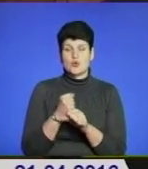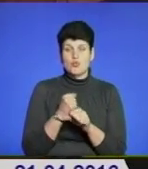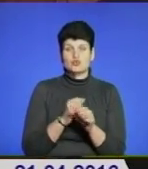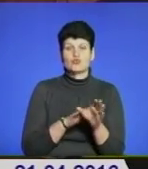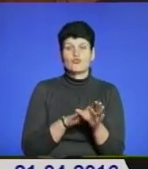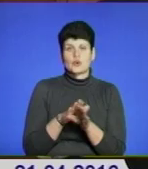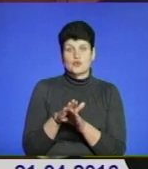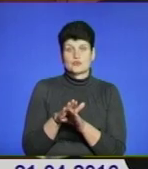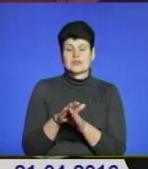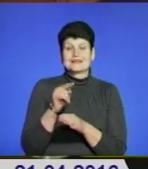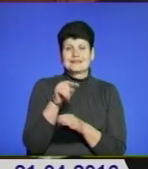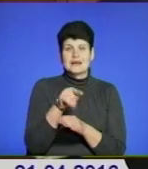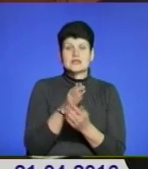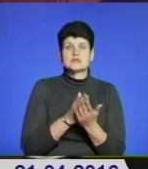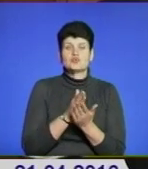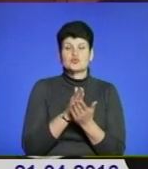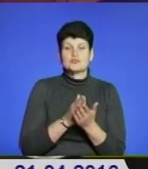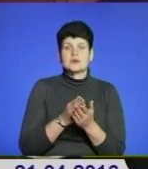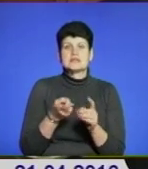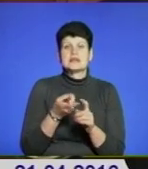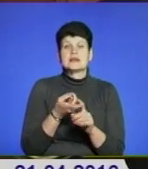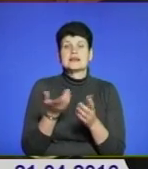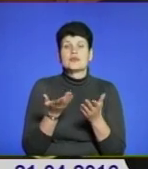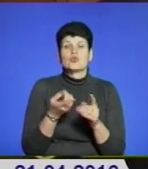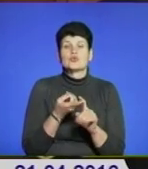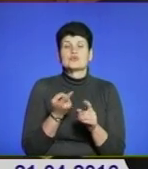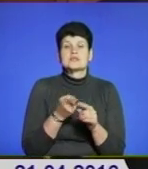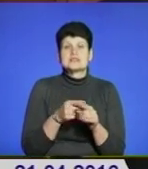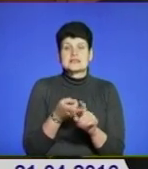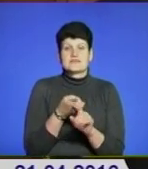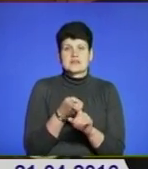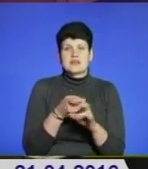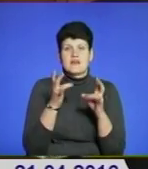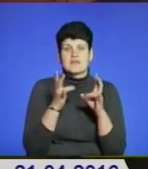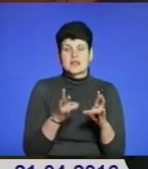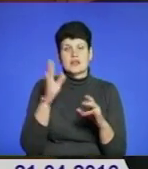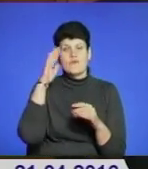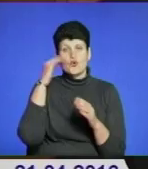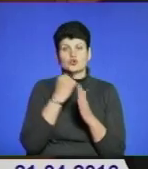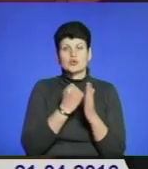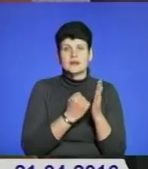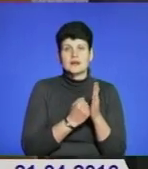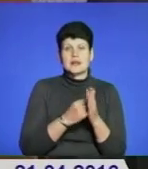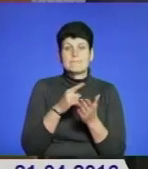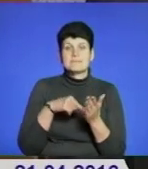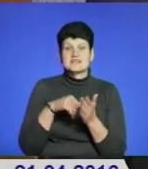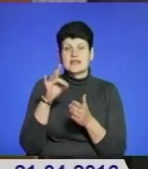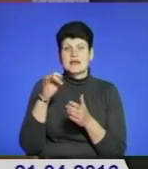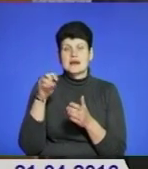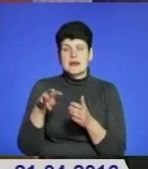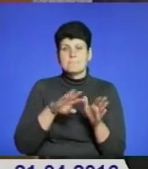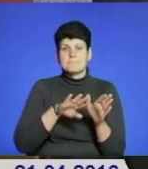виконує та служба, якої це стосується, тобто аварійні там, водоканал, тепломережі чи міський РЕМ. Після